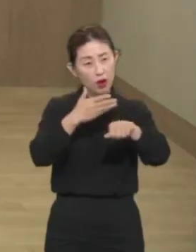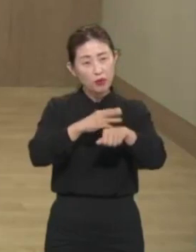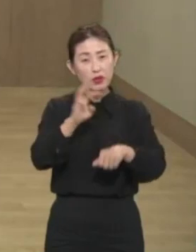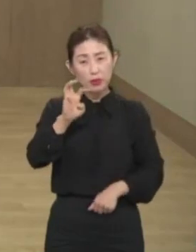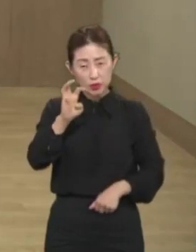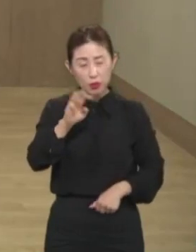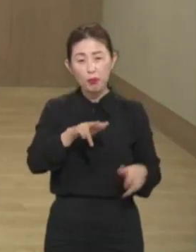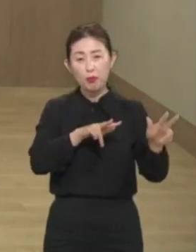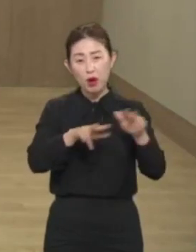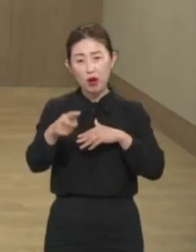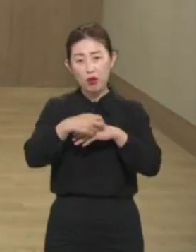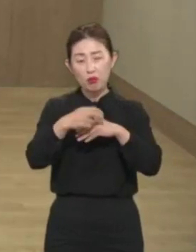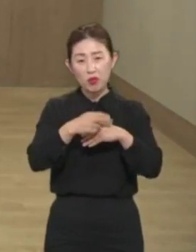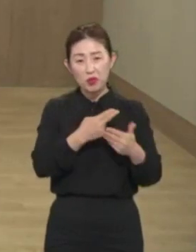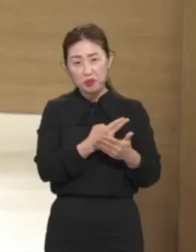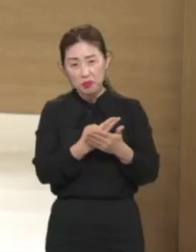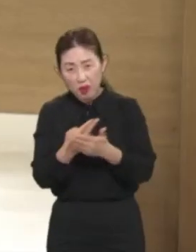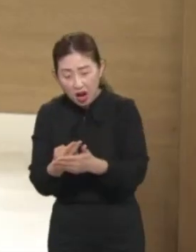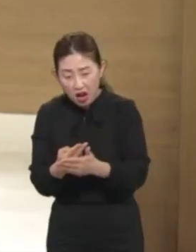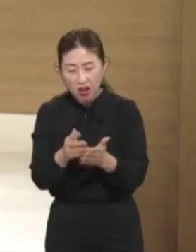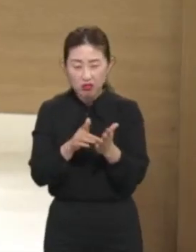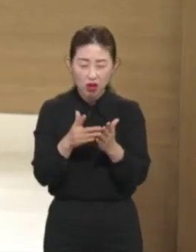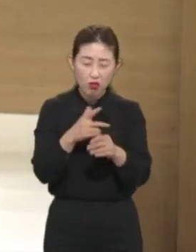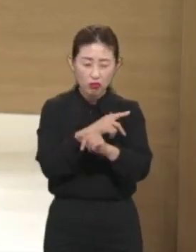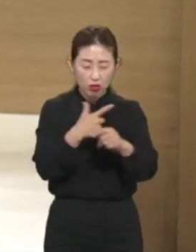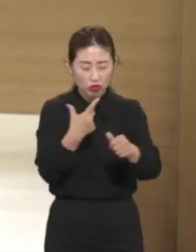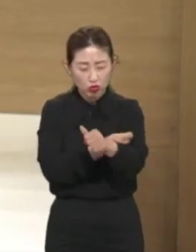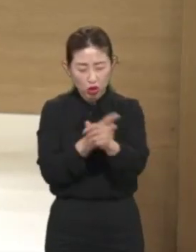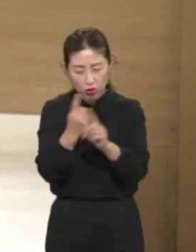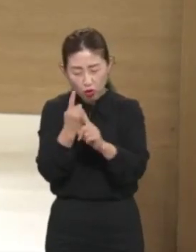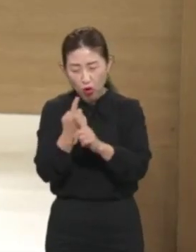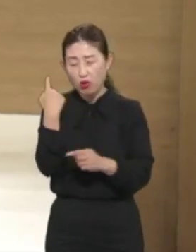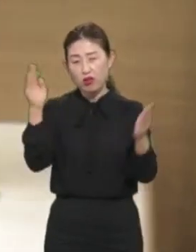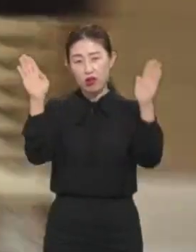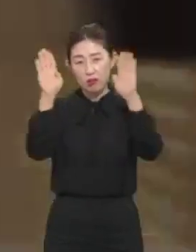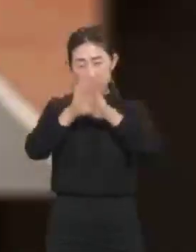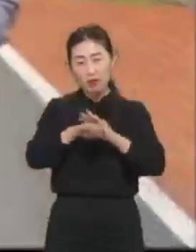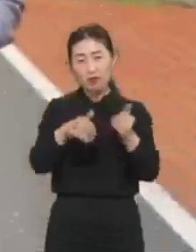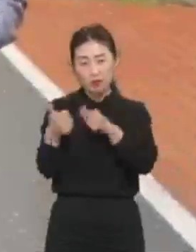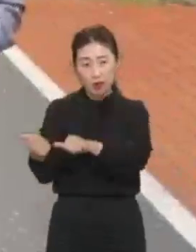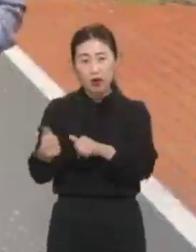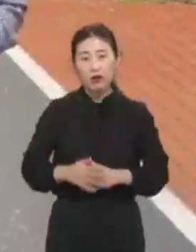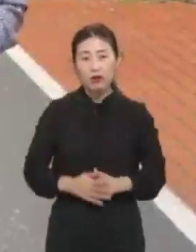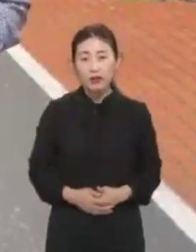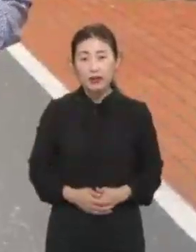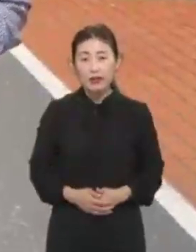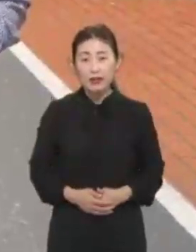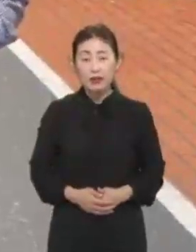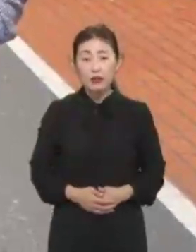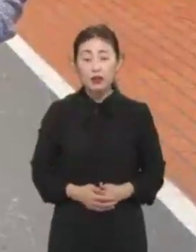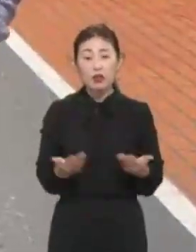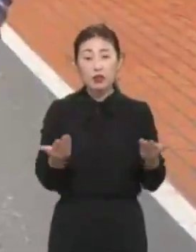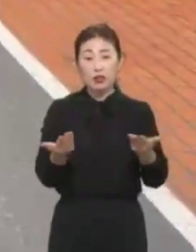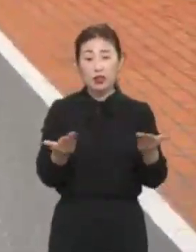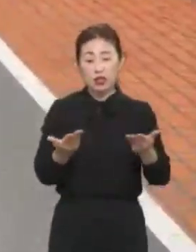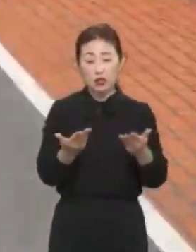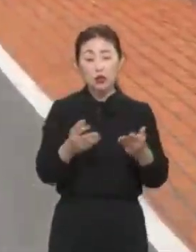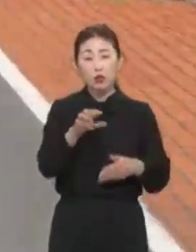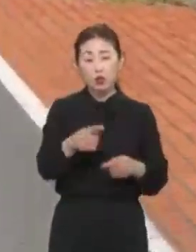A씨는 곧바로 병원으로 옮겨진 뒤 치료를 받았지만 어젯밤 결국 숨졌습니다. 고인이 근무했던 초등학교